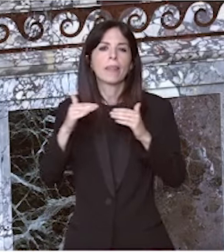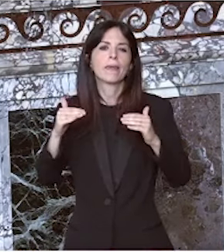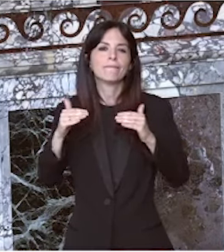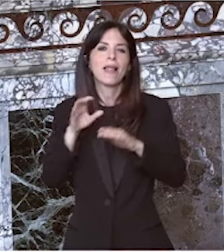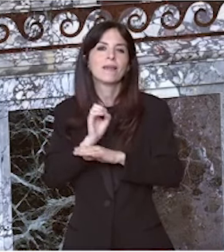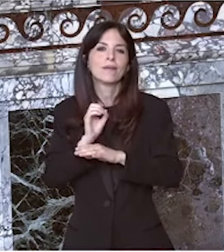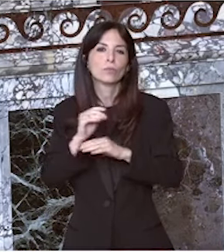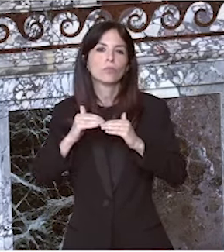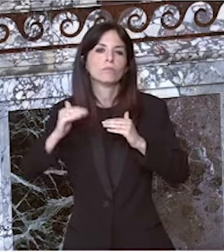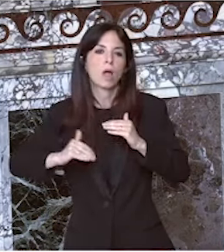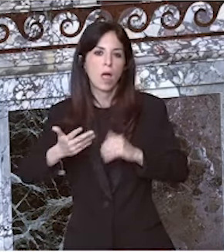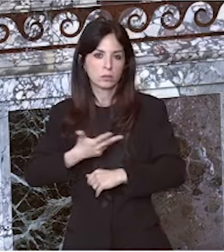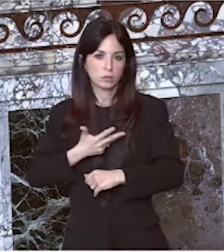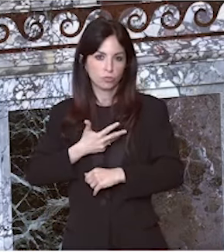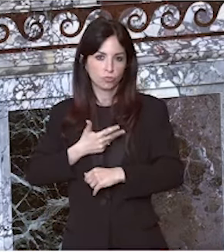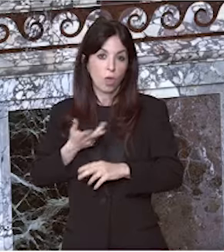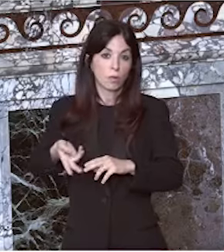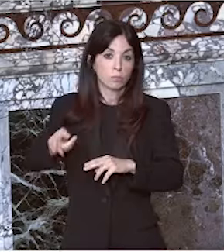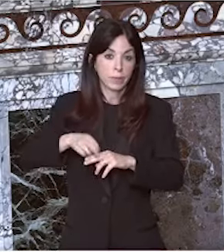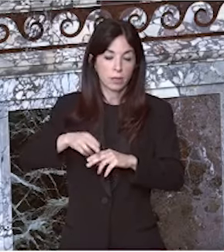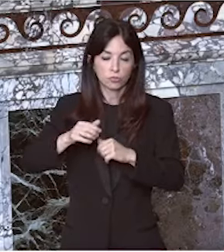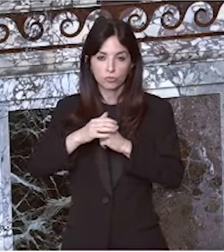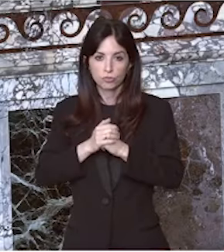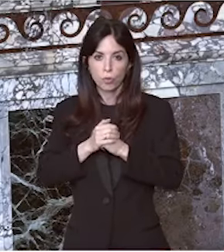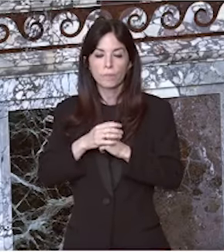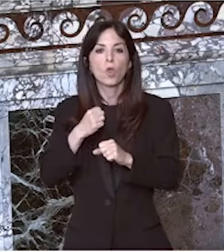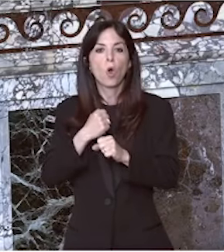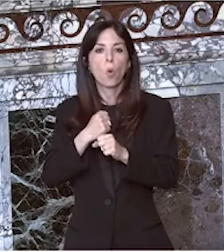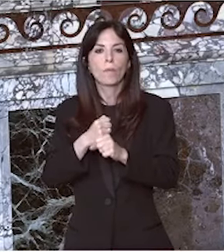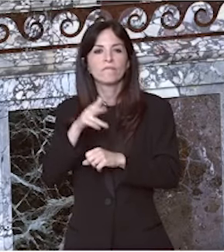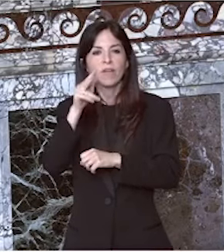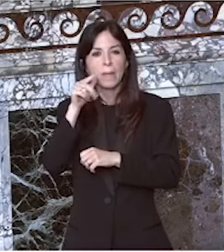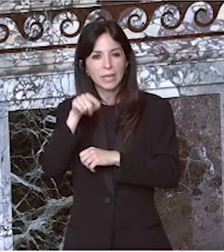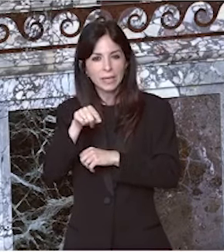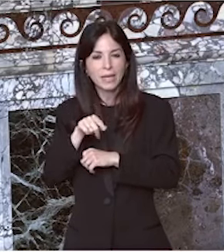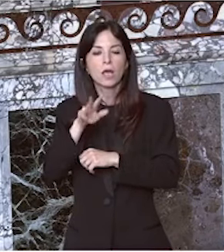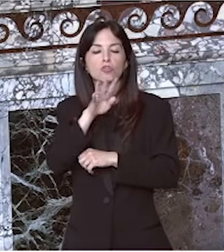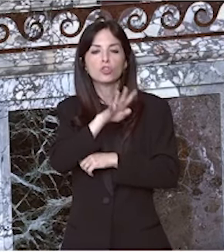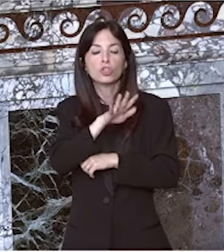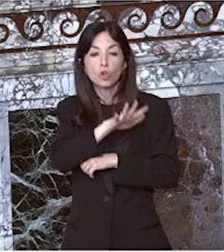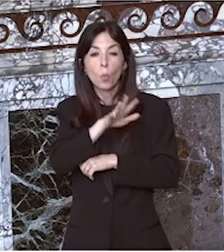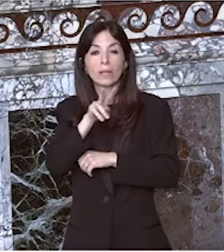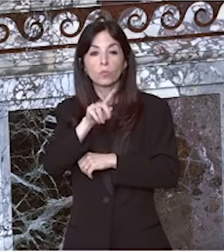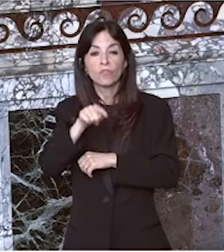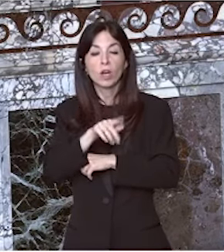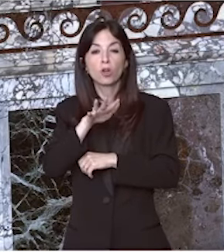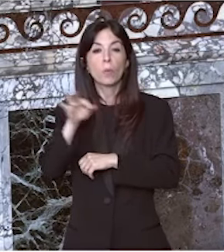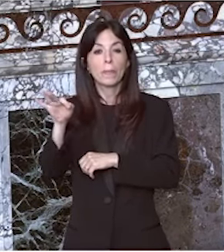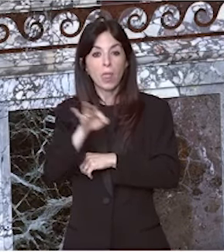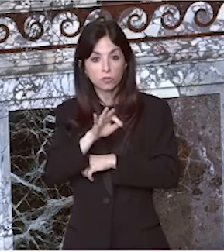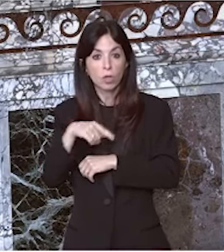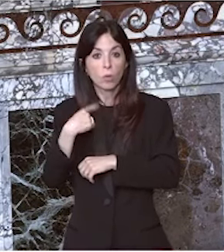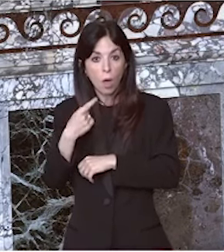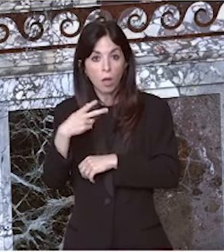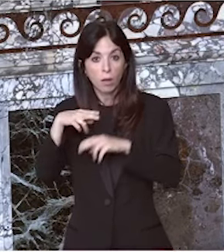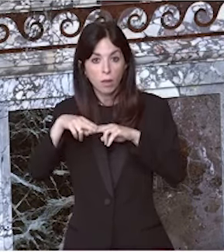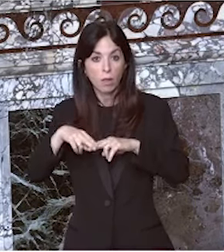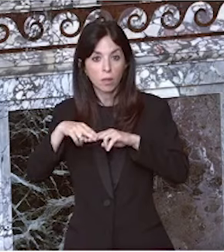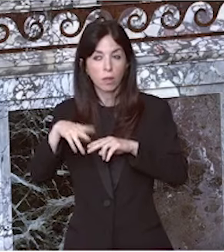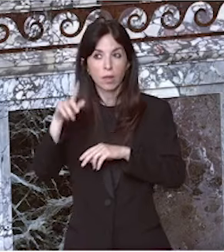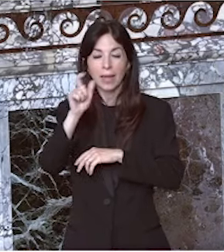di istruzione. Il tasso di occupazione femminile è ancora al 52,5%. In Italia